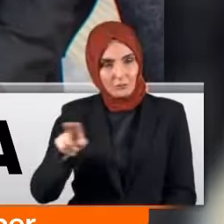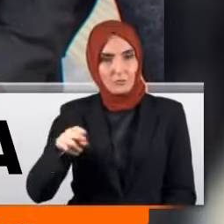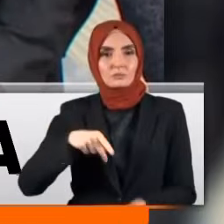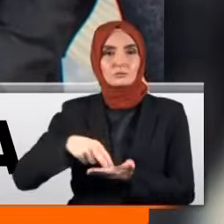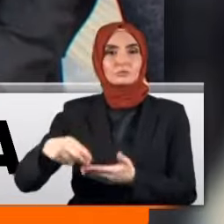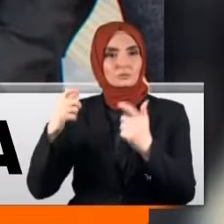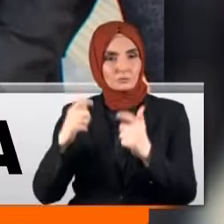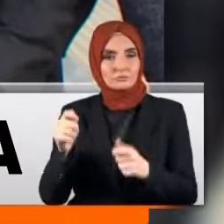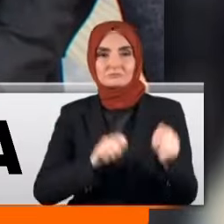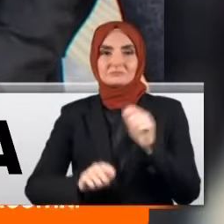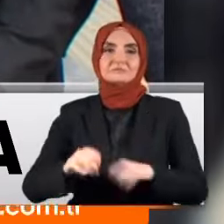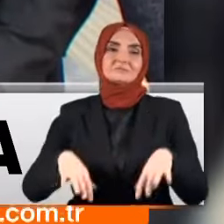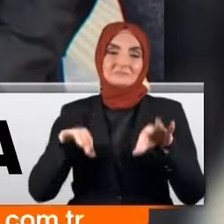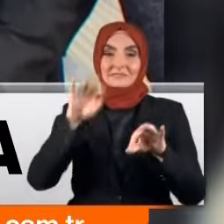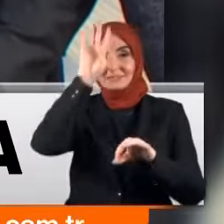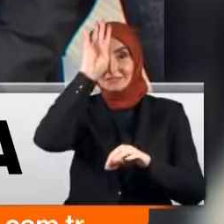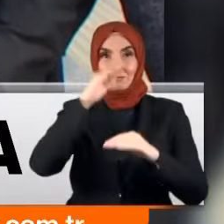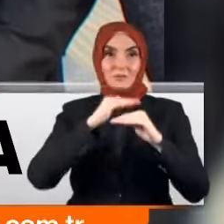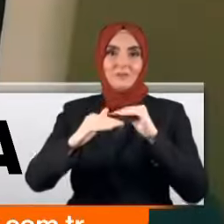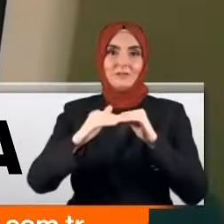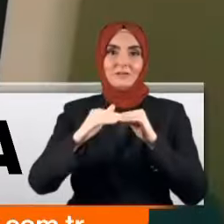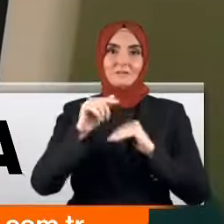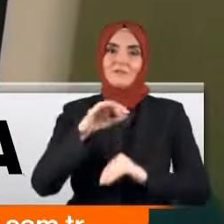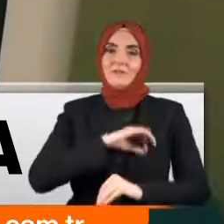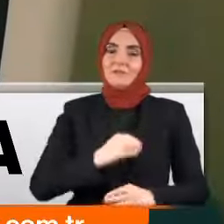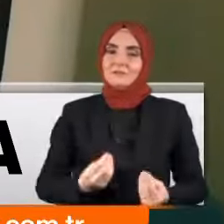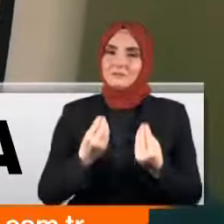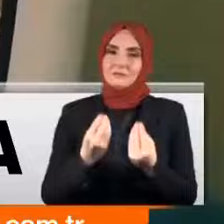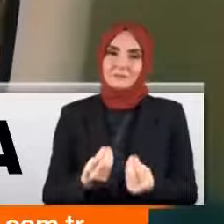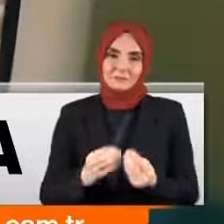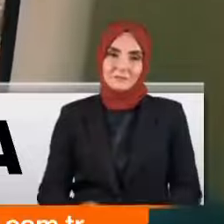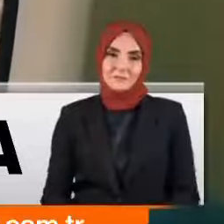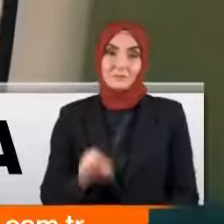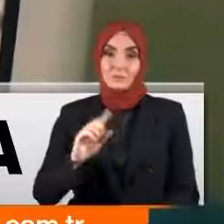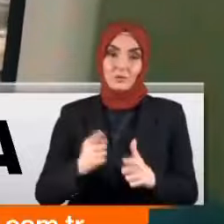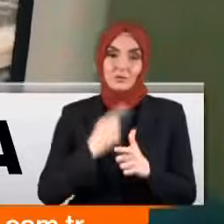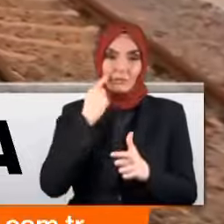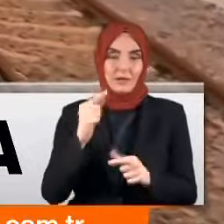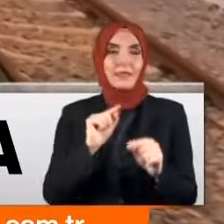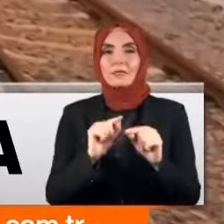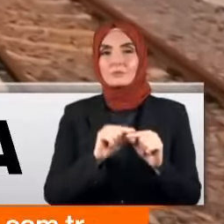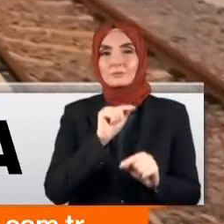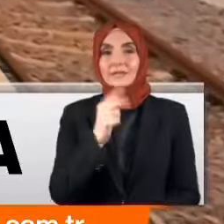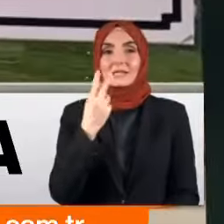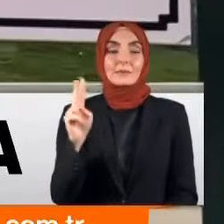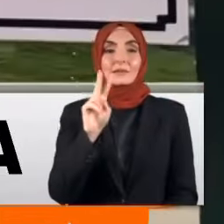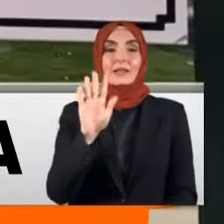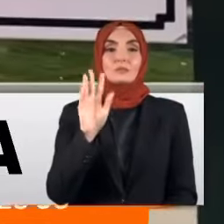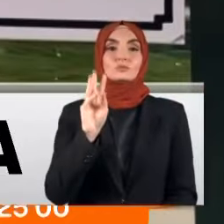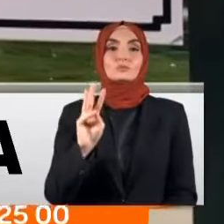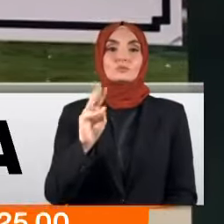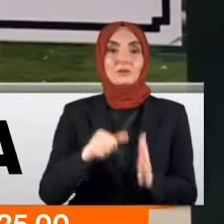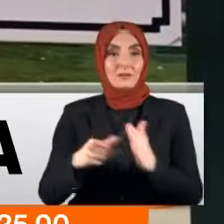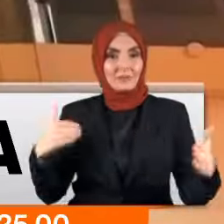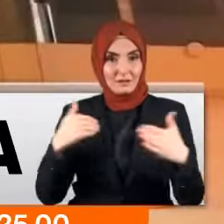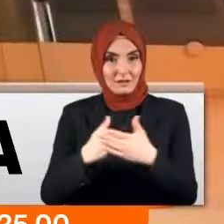İstanbul halkına ayrıca katkı sağladık. Bu projeyle ekonomiye 2053 yılına kadar 100 milyonlarca euro